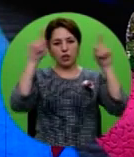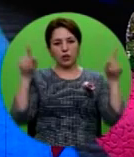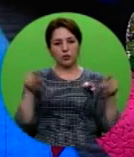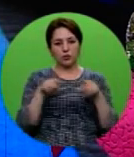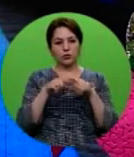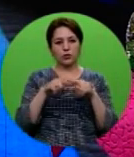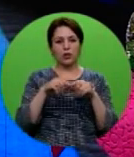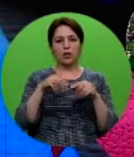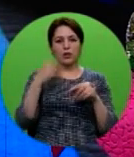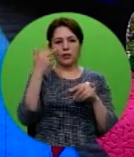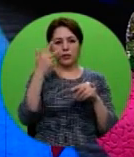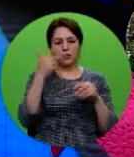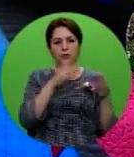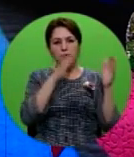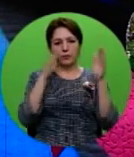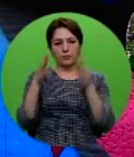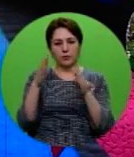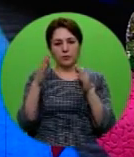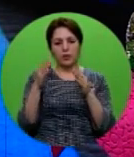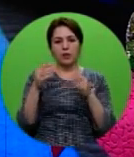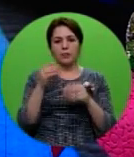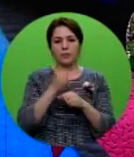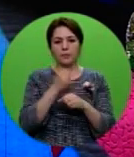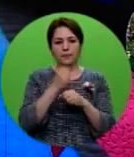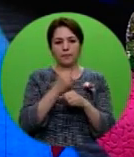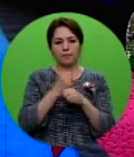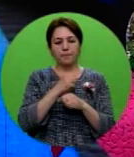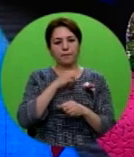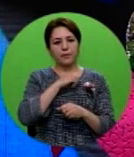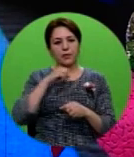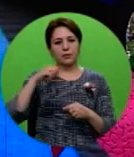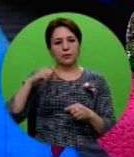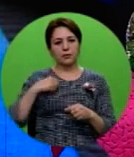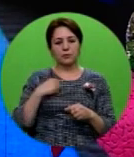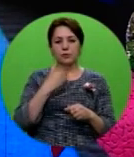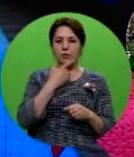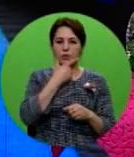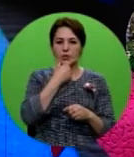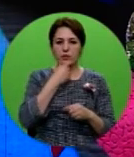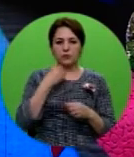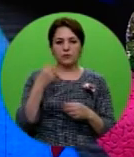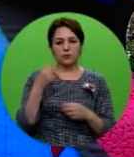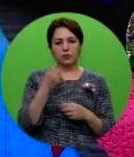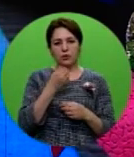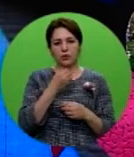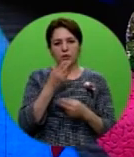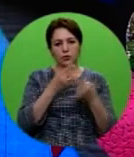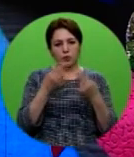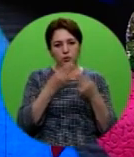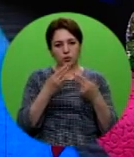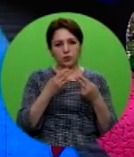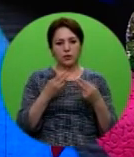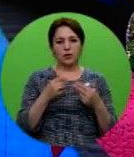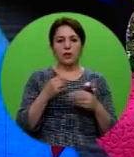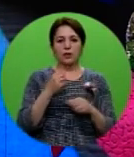и на третьем этапе мы уже разрабатываем саму орнаментальную композицию. Это делается